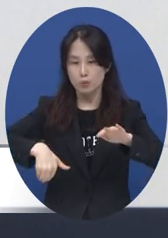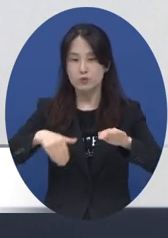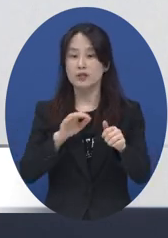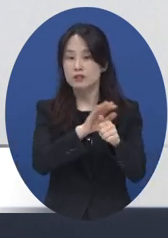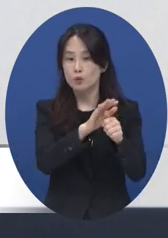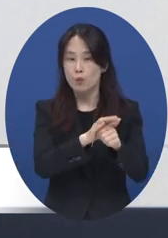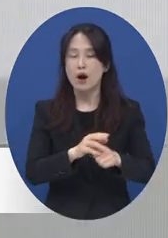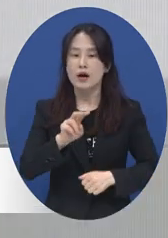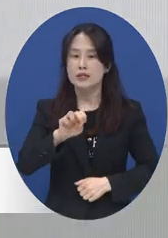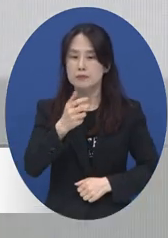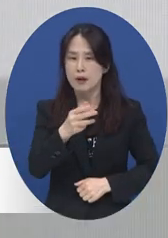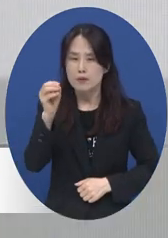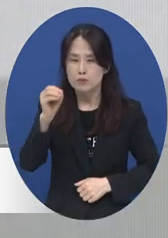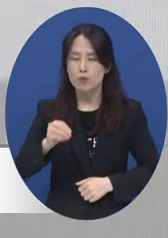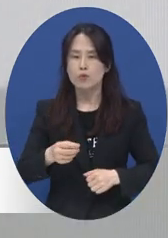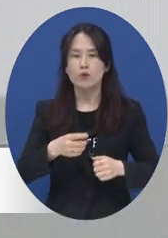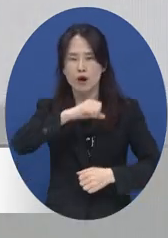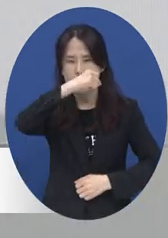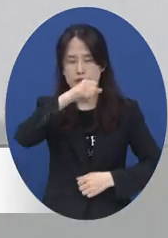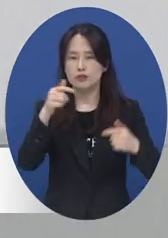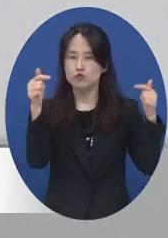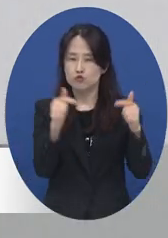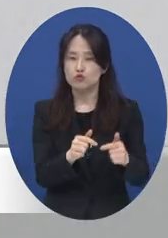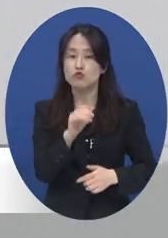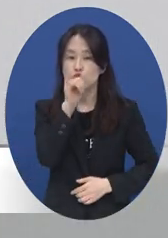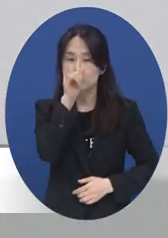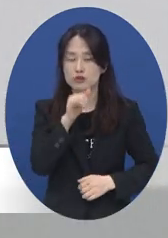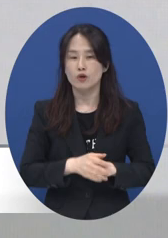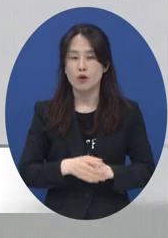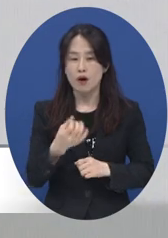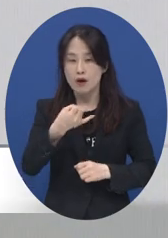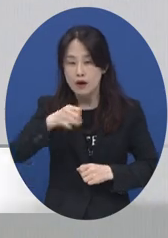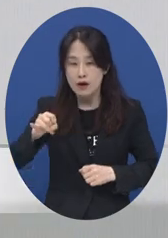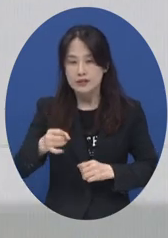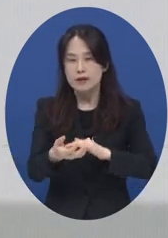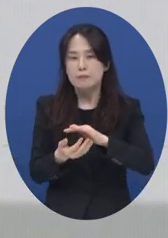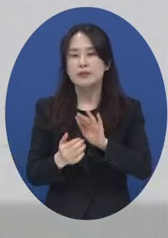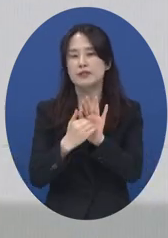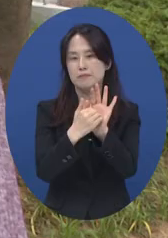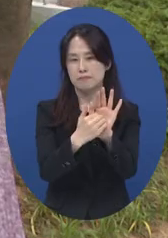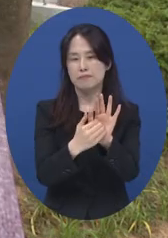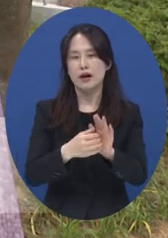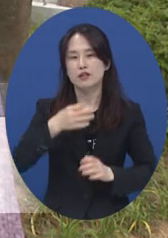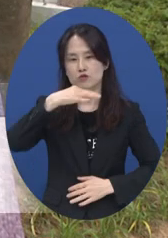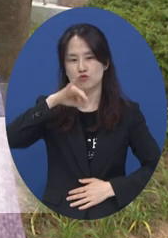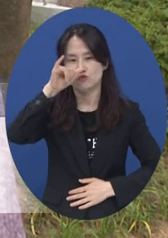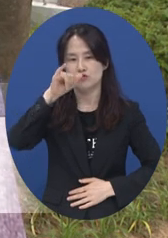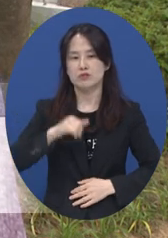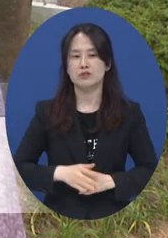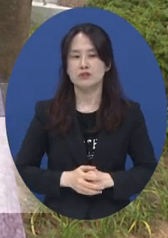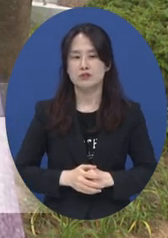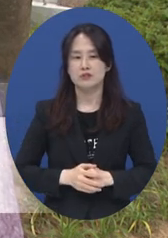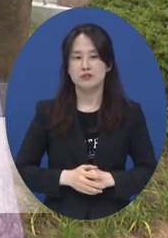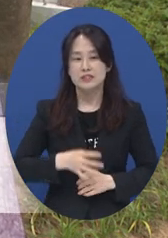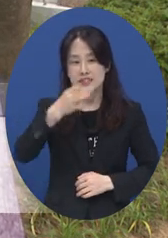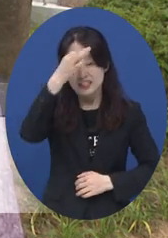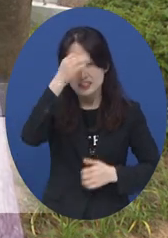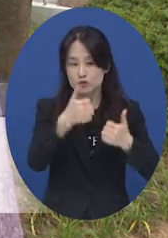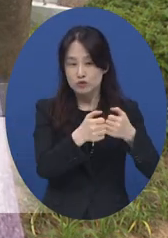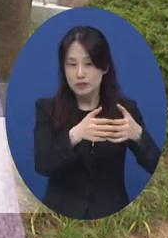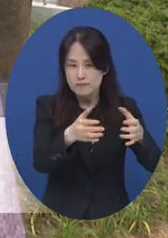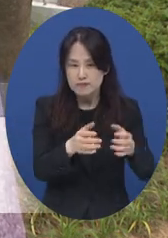28% 이상 절감 하기로 했고 부실공사 여지를 사전에 찾아내 막았습니다 공동주택 기술자문 저는